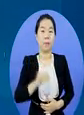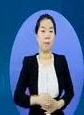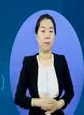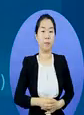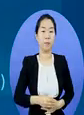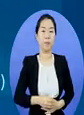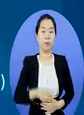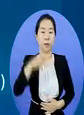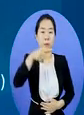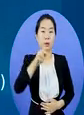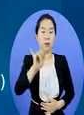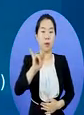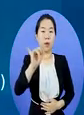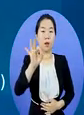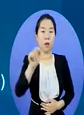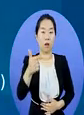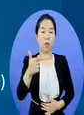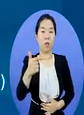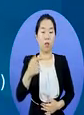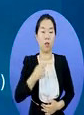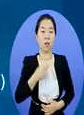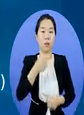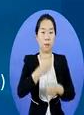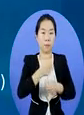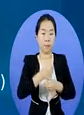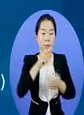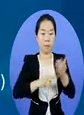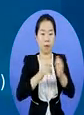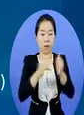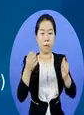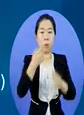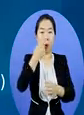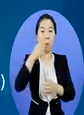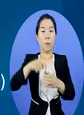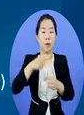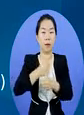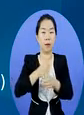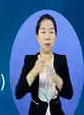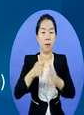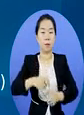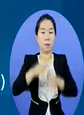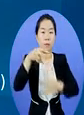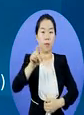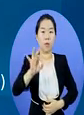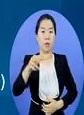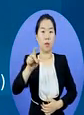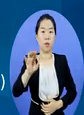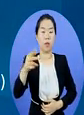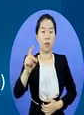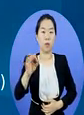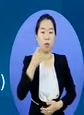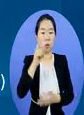적용됩니다. 주식회사 PYN 홀딩스에서 상점 판매원과 바리스타를 채용합니다. 성성동에서 근무하게 되며